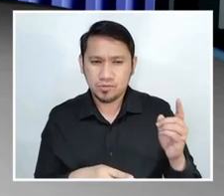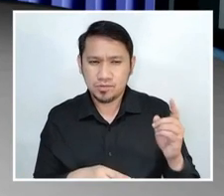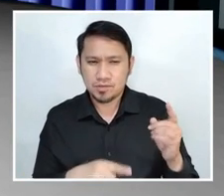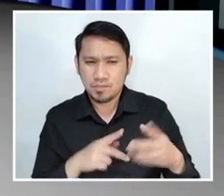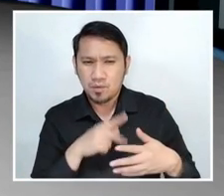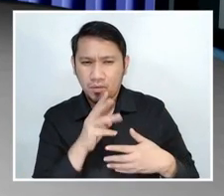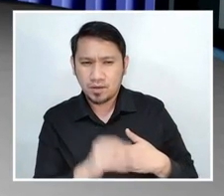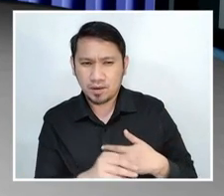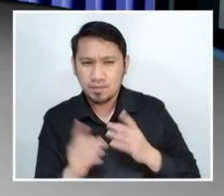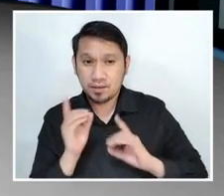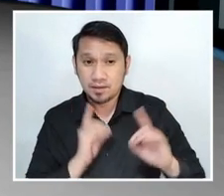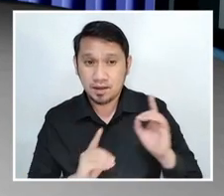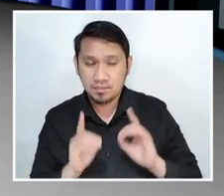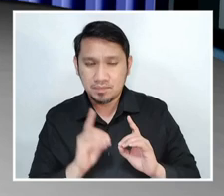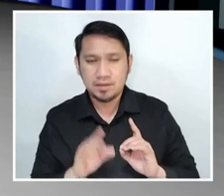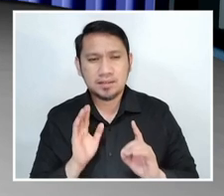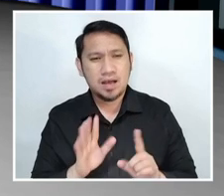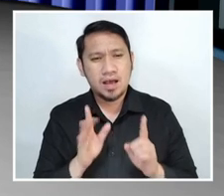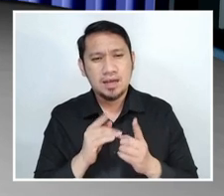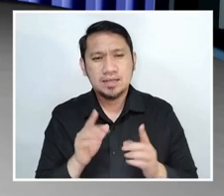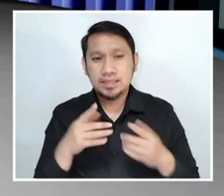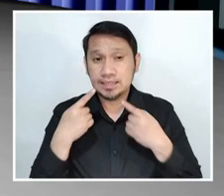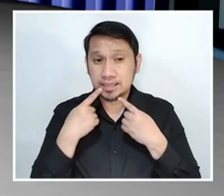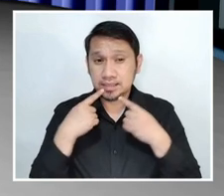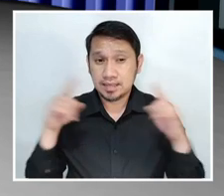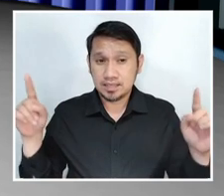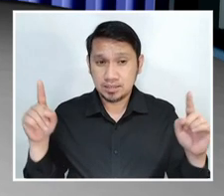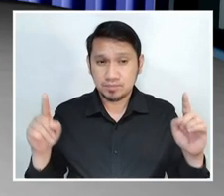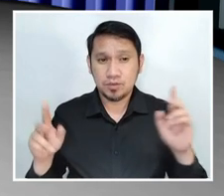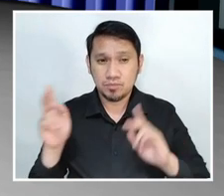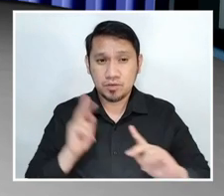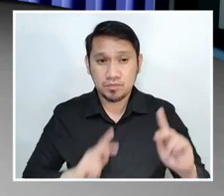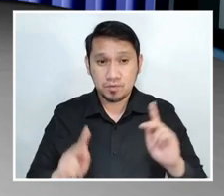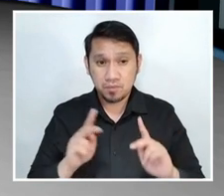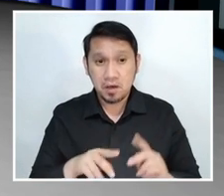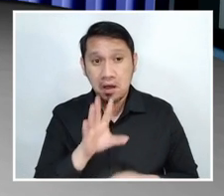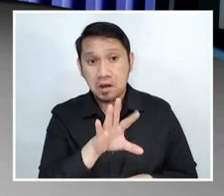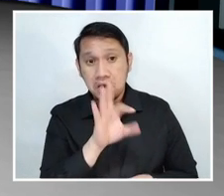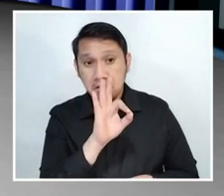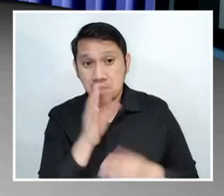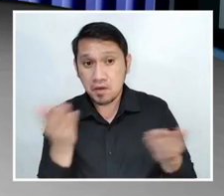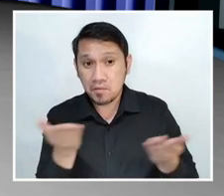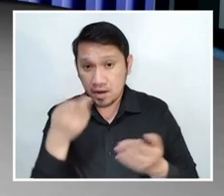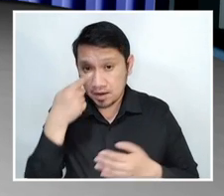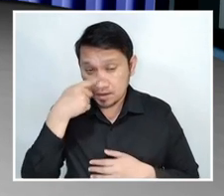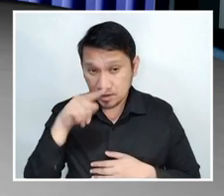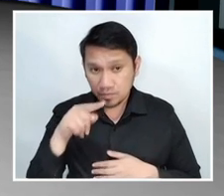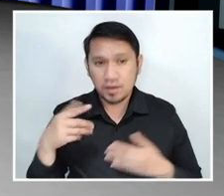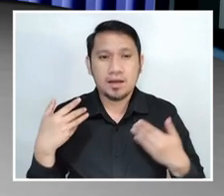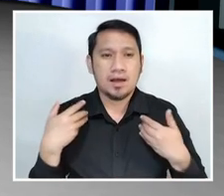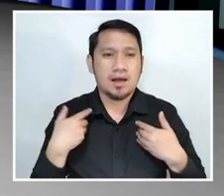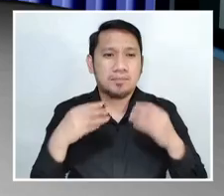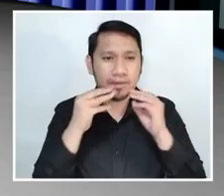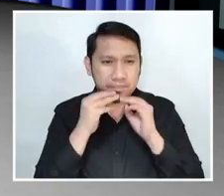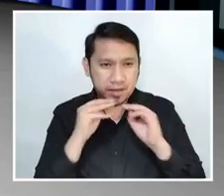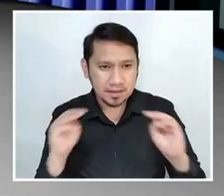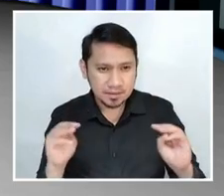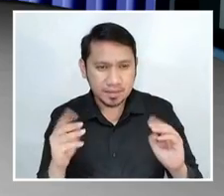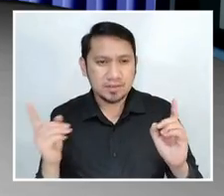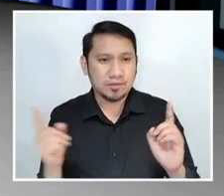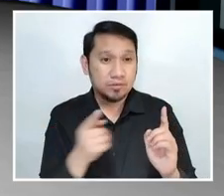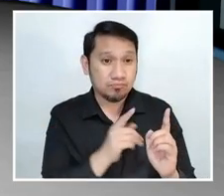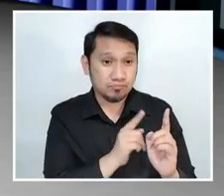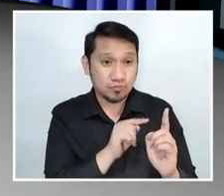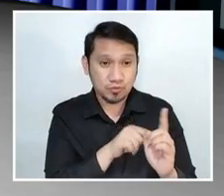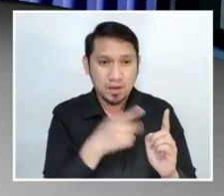ng matagumpay na concert itong weekend, spotted sa Thailand ang dalawa at may mensahe rin sila para sa isa't isa. Ang